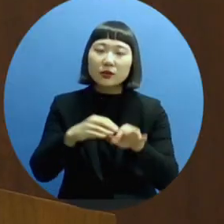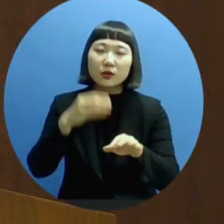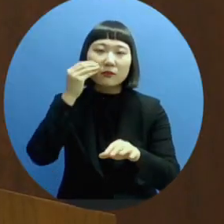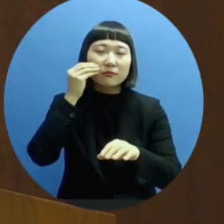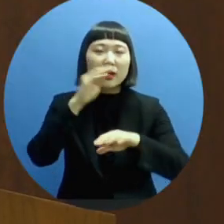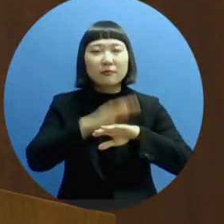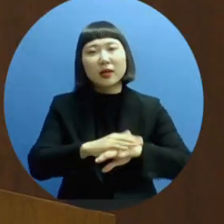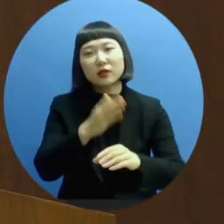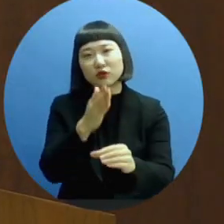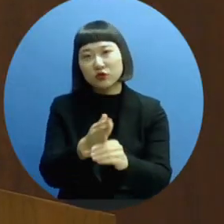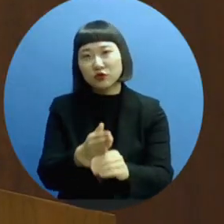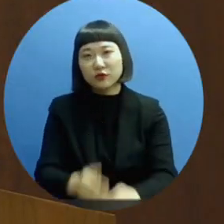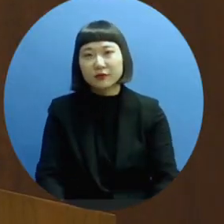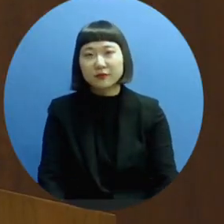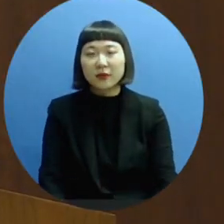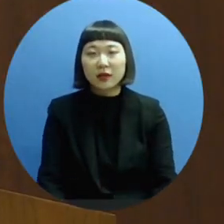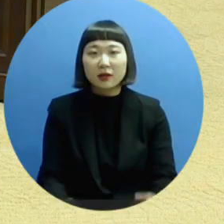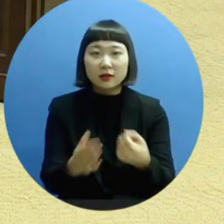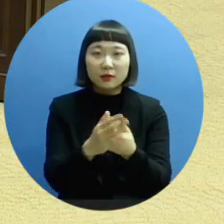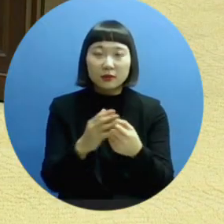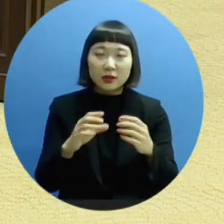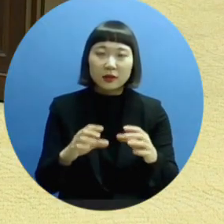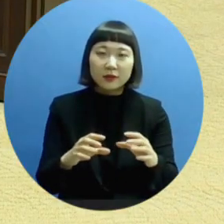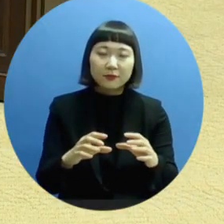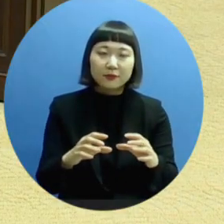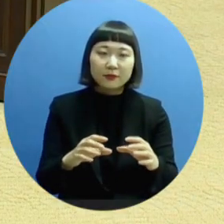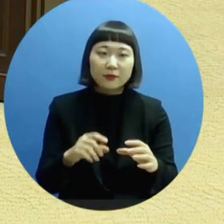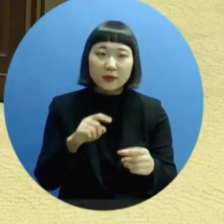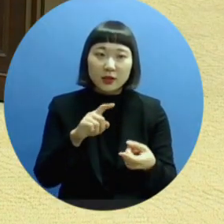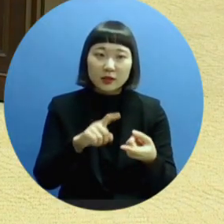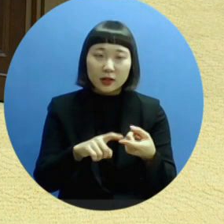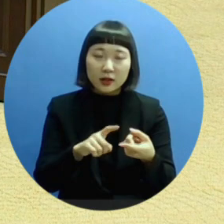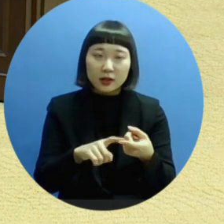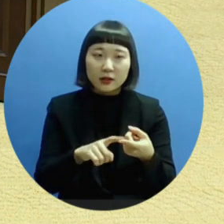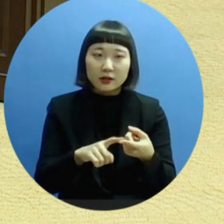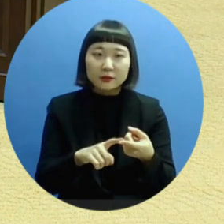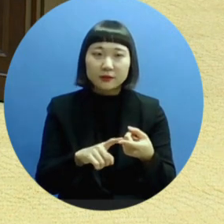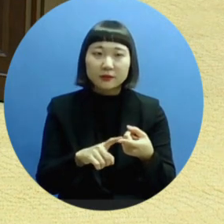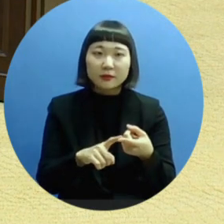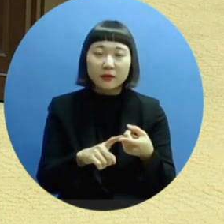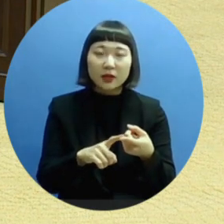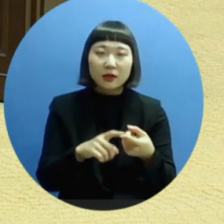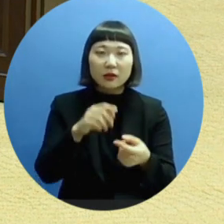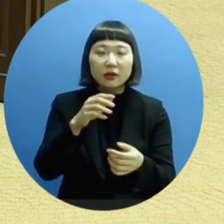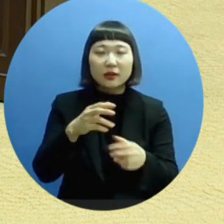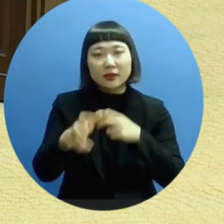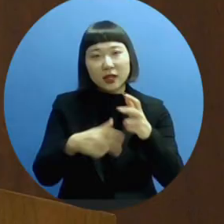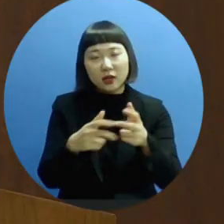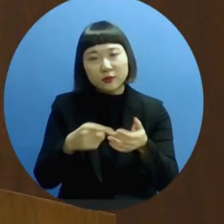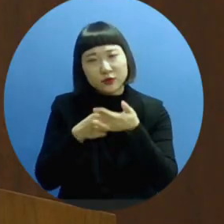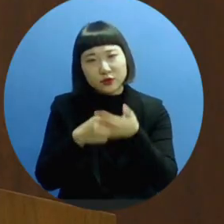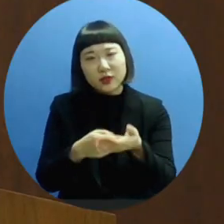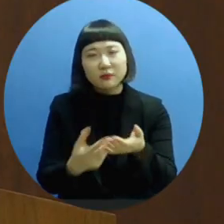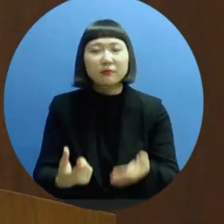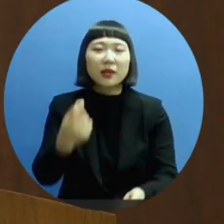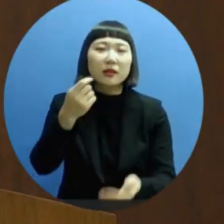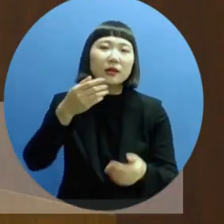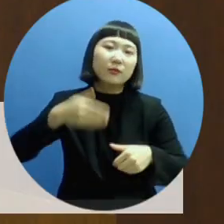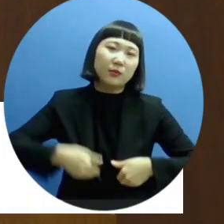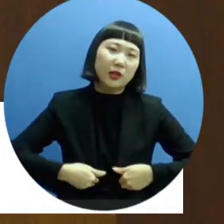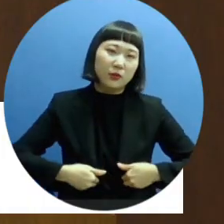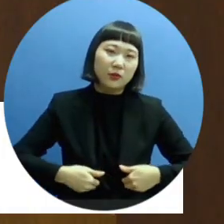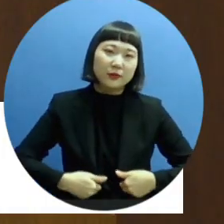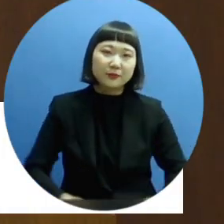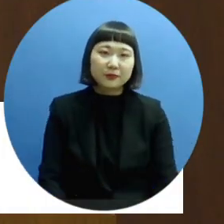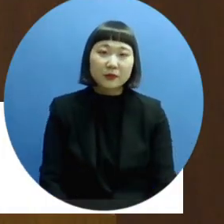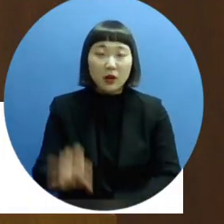이들 사업의 구민 참여와 함께 화물차 전용도로 개설이 시급하다고 주장했습니다. 원도심 중심